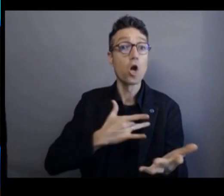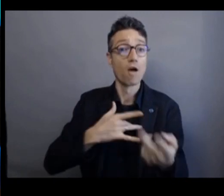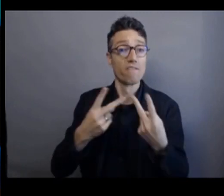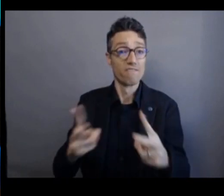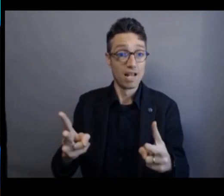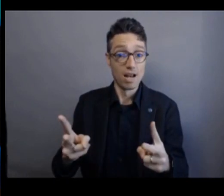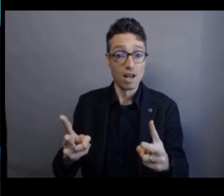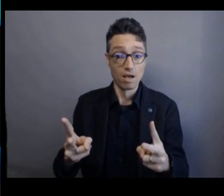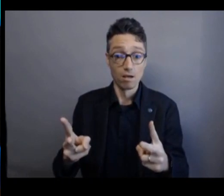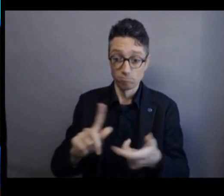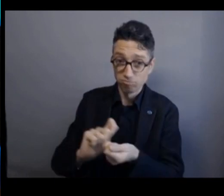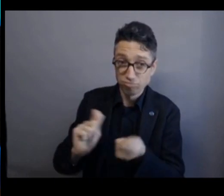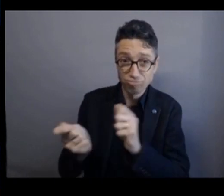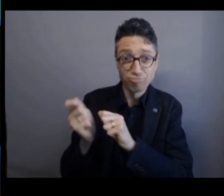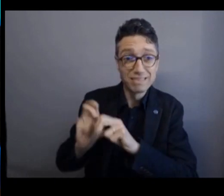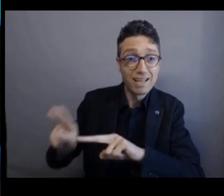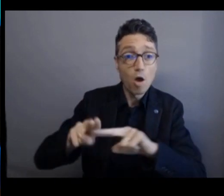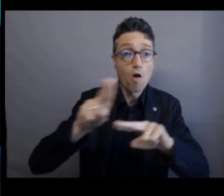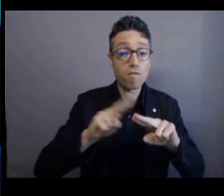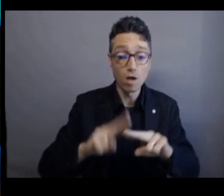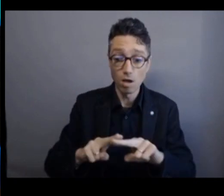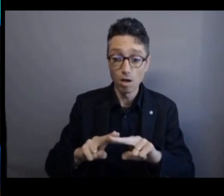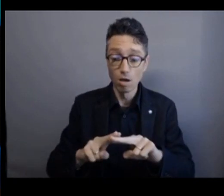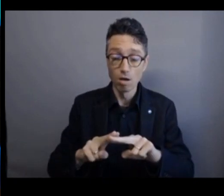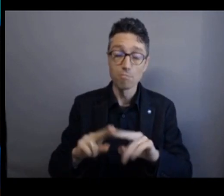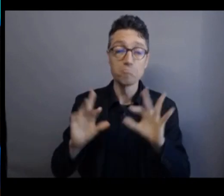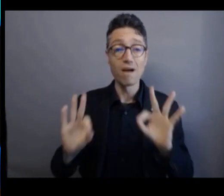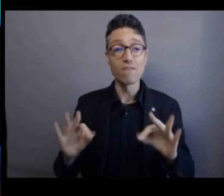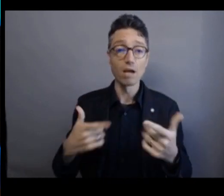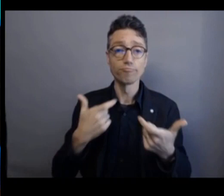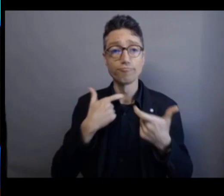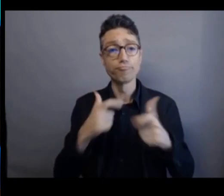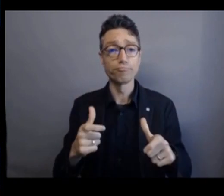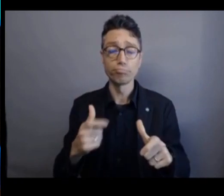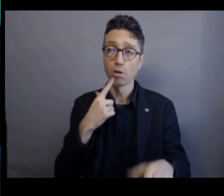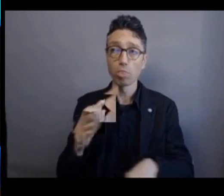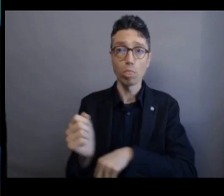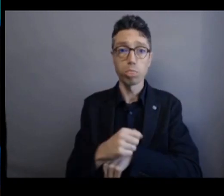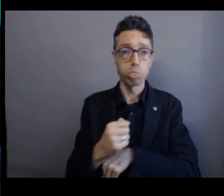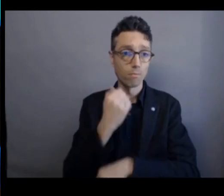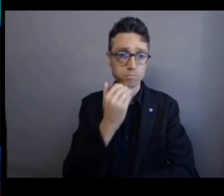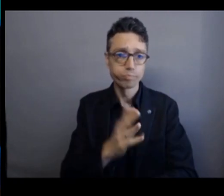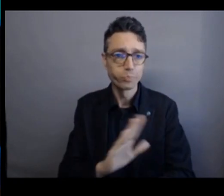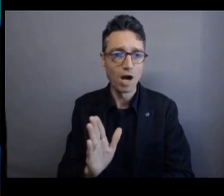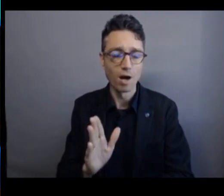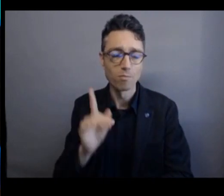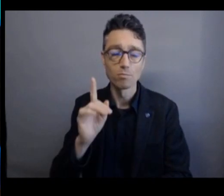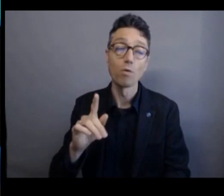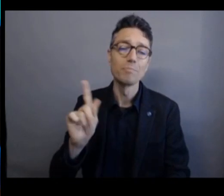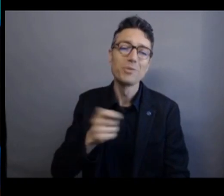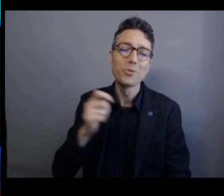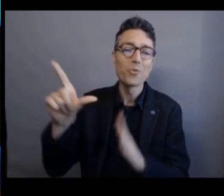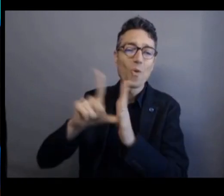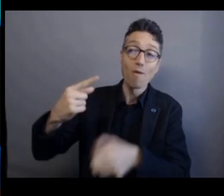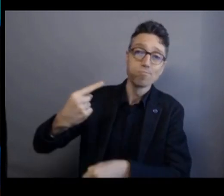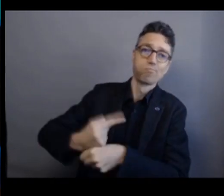que je crois qu'il y a aussi une connaissance fine de la population de la part des édiles qui fait qu'on sait très bien que la population vieillissant, pour